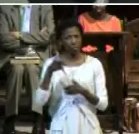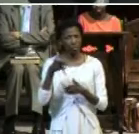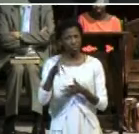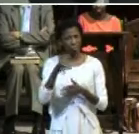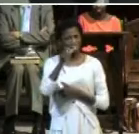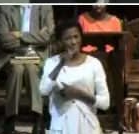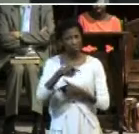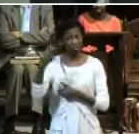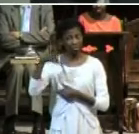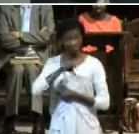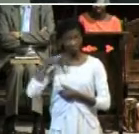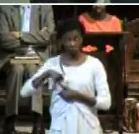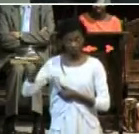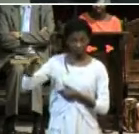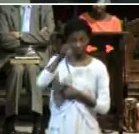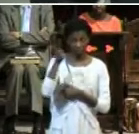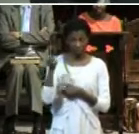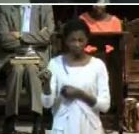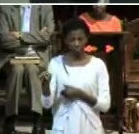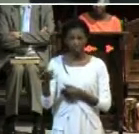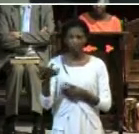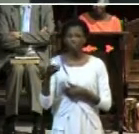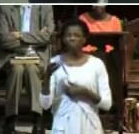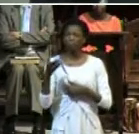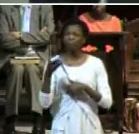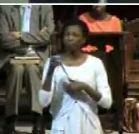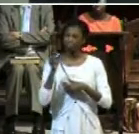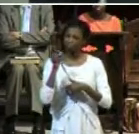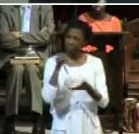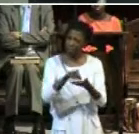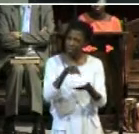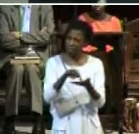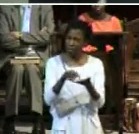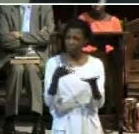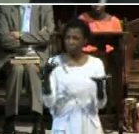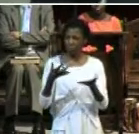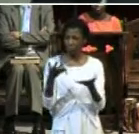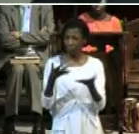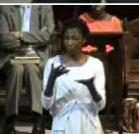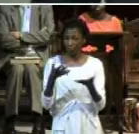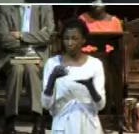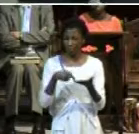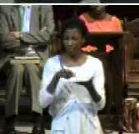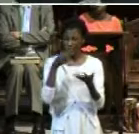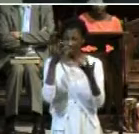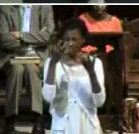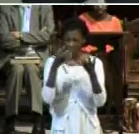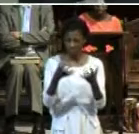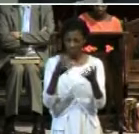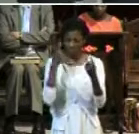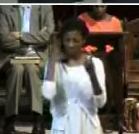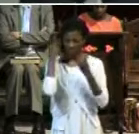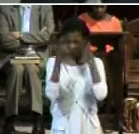chinoises. Les Chinois ont en vue d'avoir une organisation